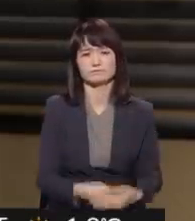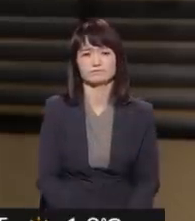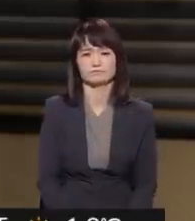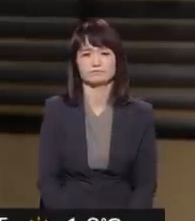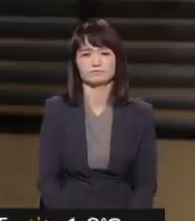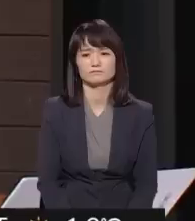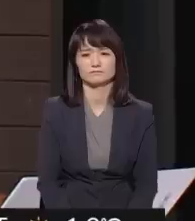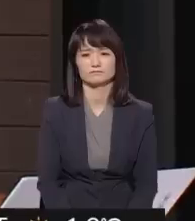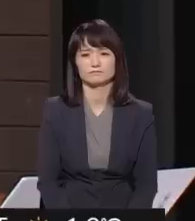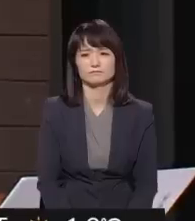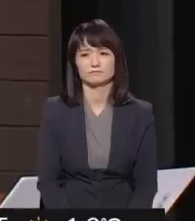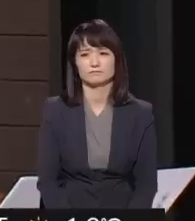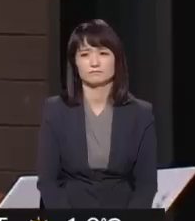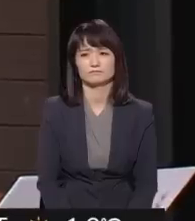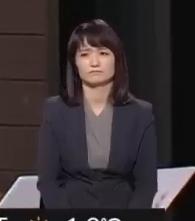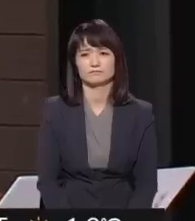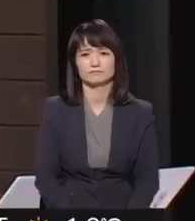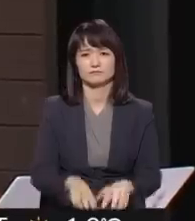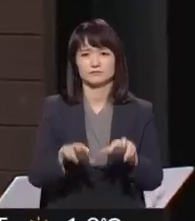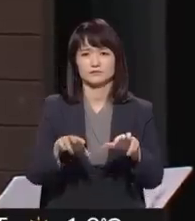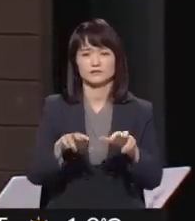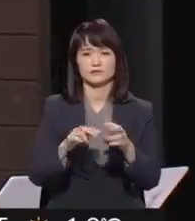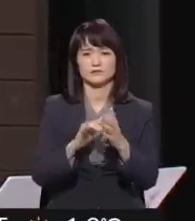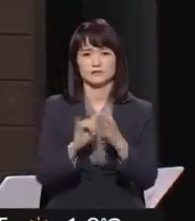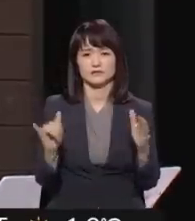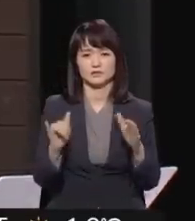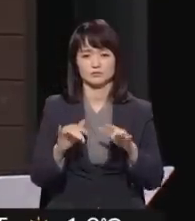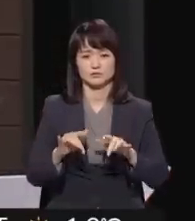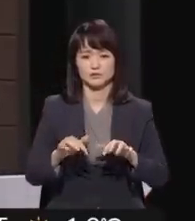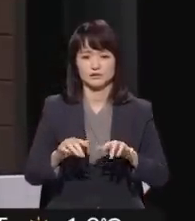가족 여러분들 지금 거의 충격을 받으셨어요이